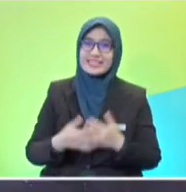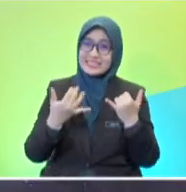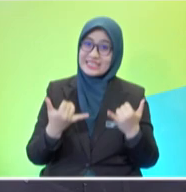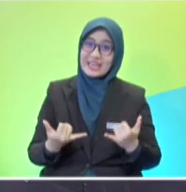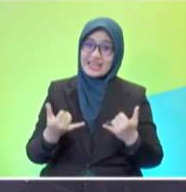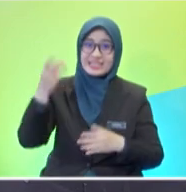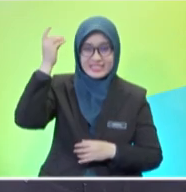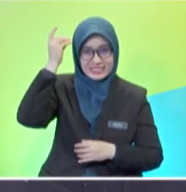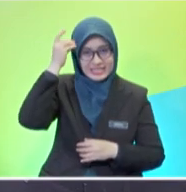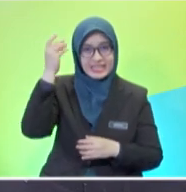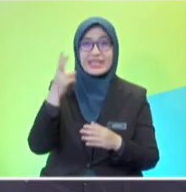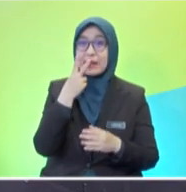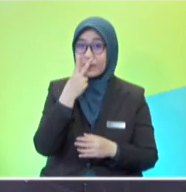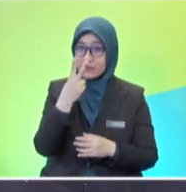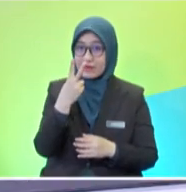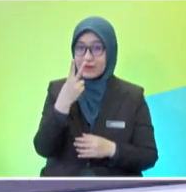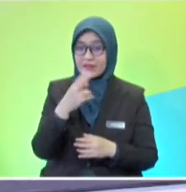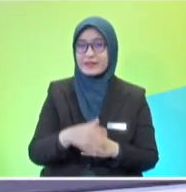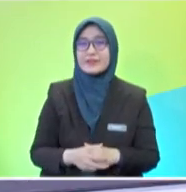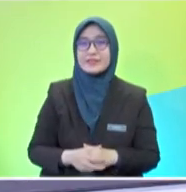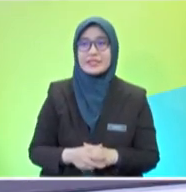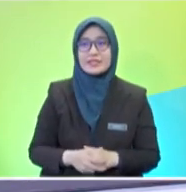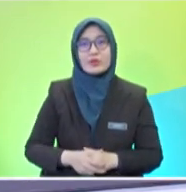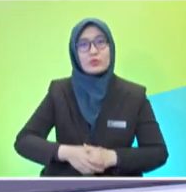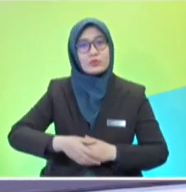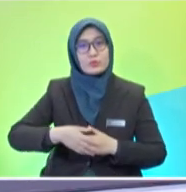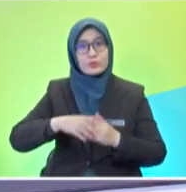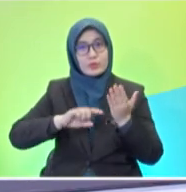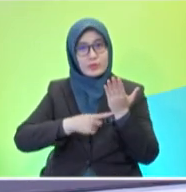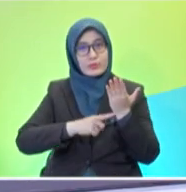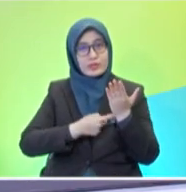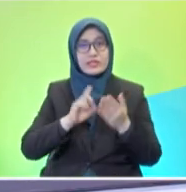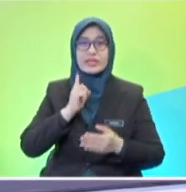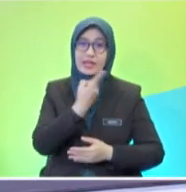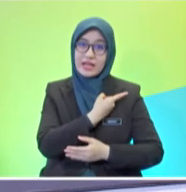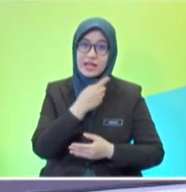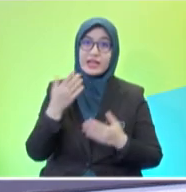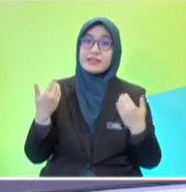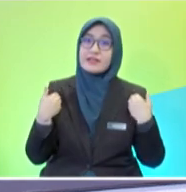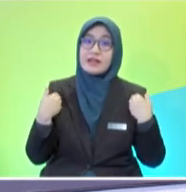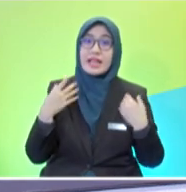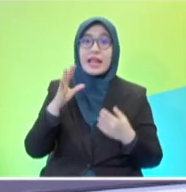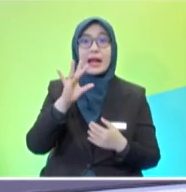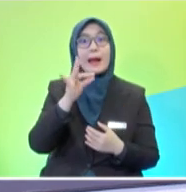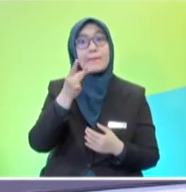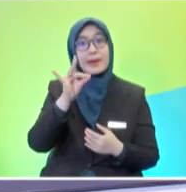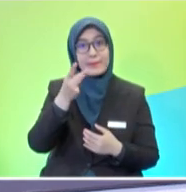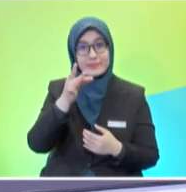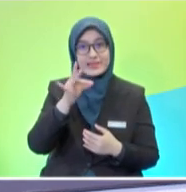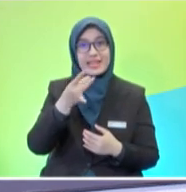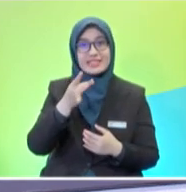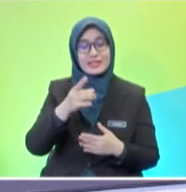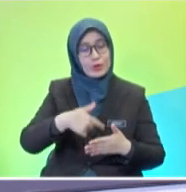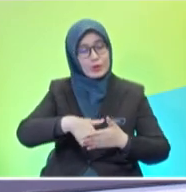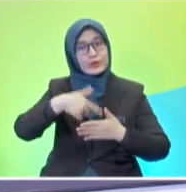18 kan kemudian kita keluarkan dari himpunan keluarkan lagi sehingga